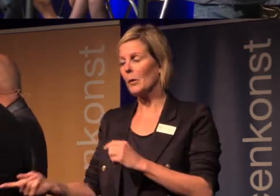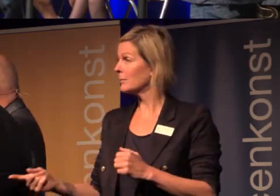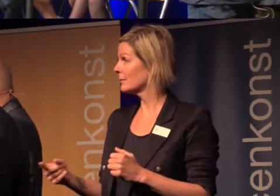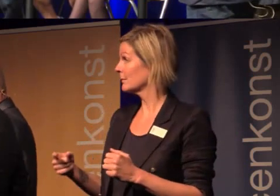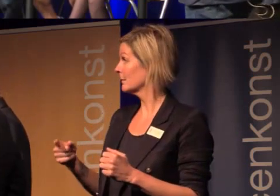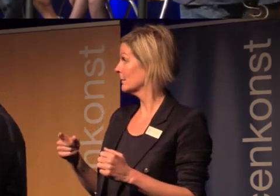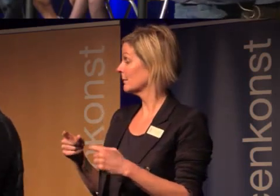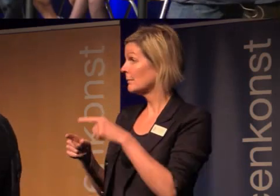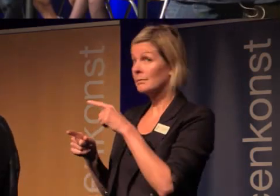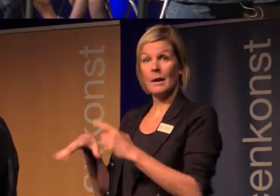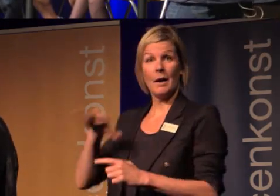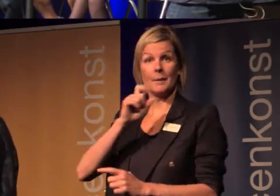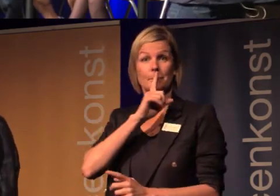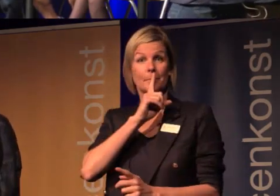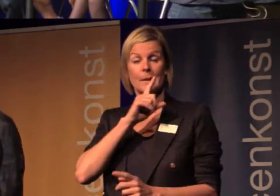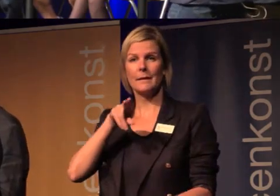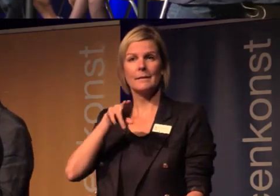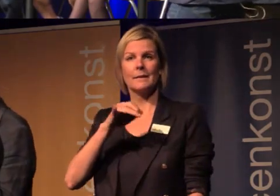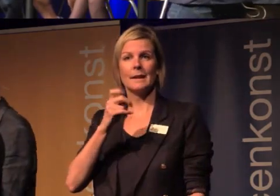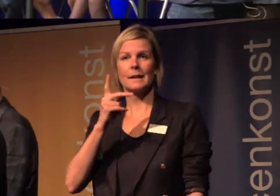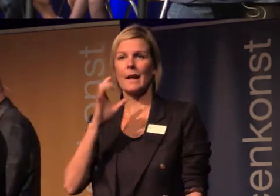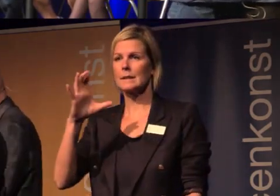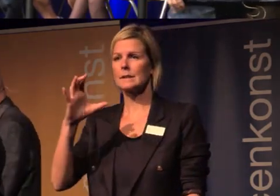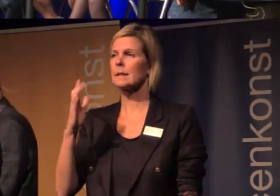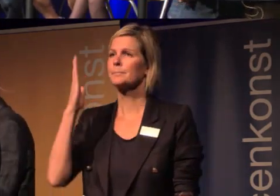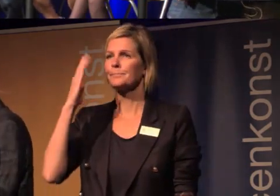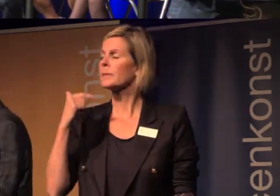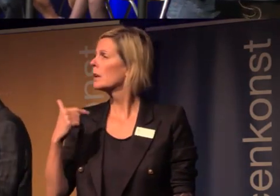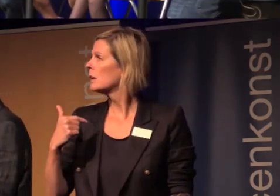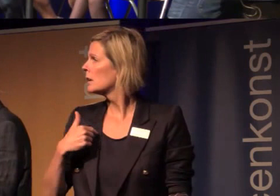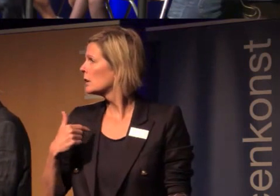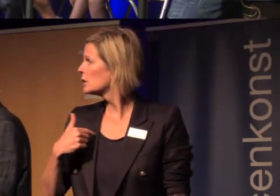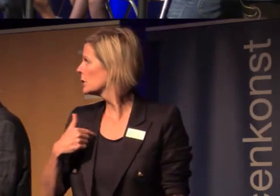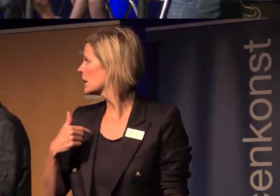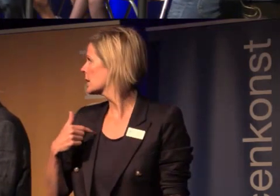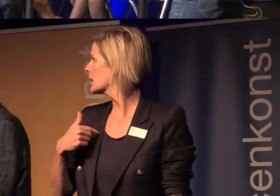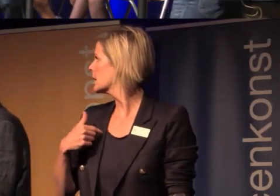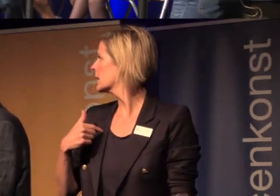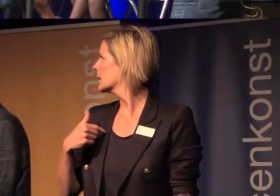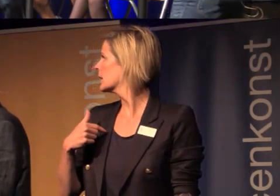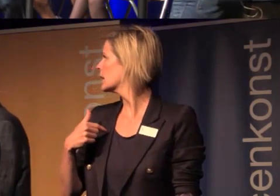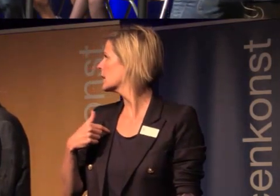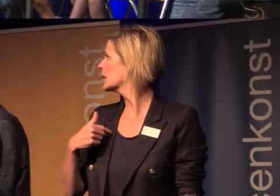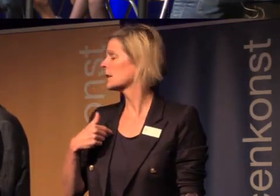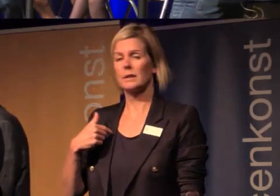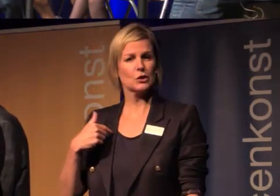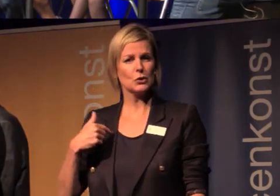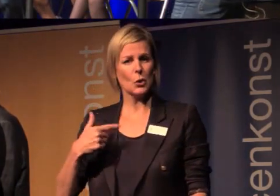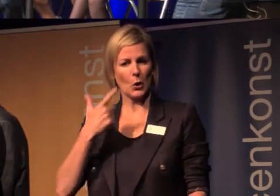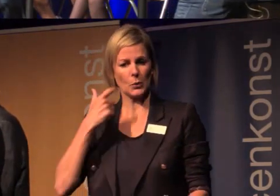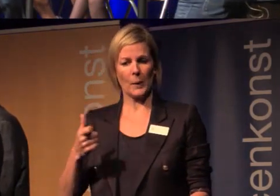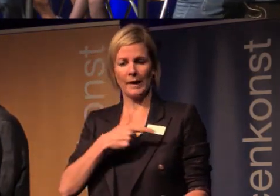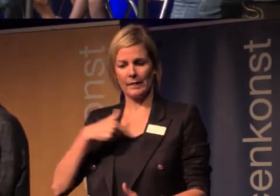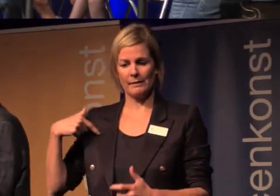Ingen? Ja, Niklas? Nej, men jag tror att Jag tror att det är jätteviktigt att